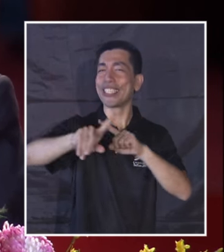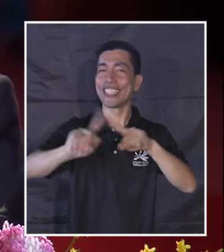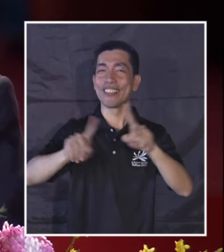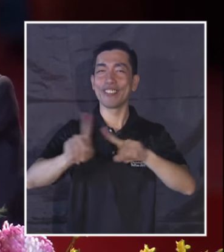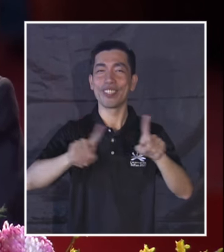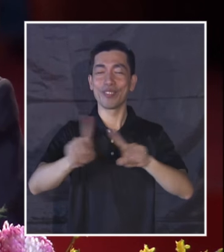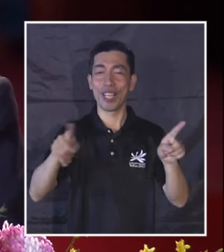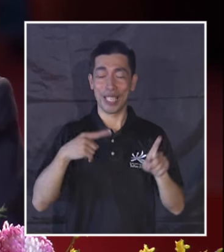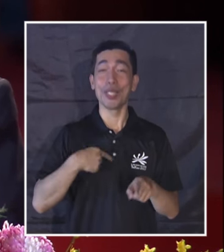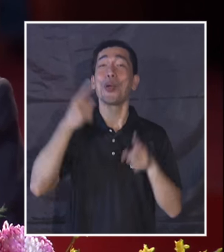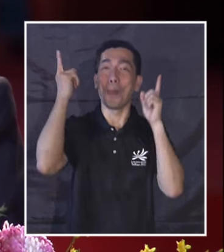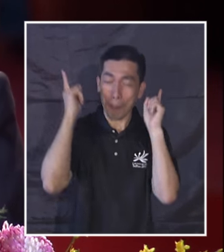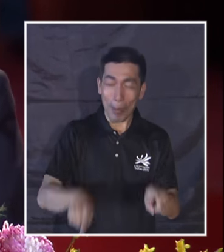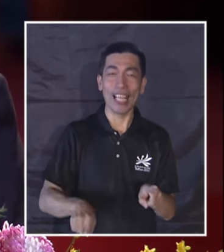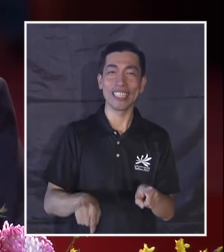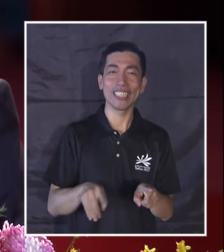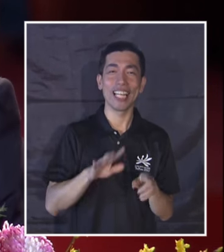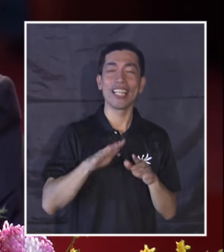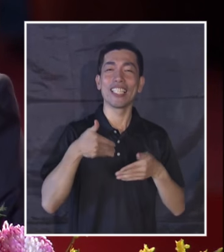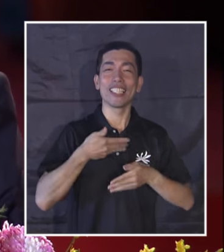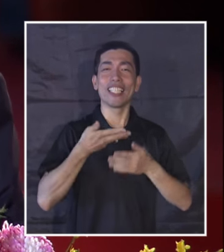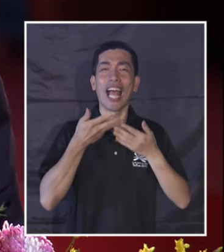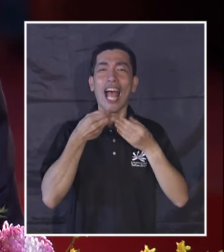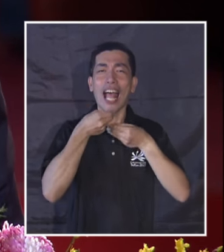全世界各国的选手来到桃园。